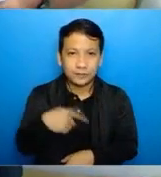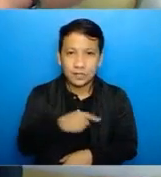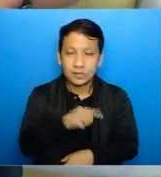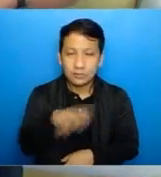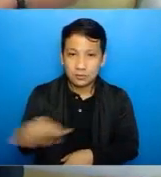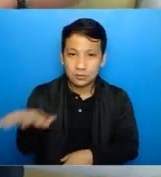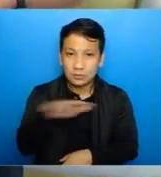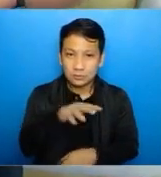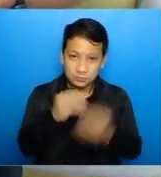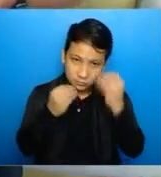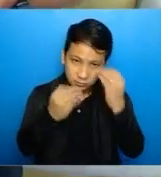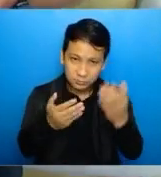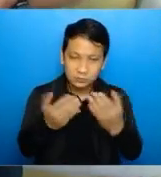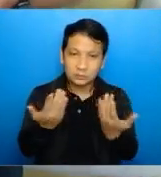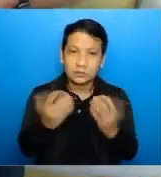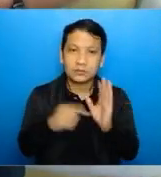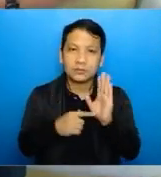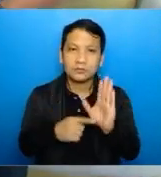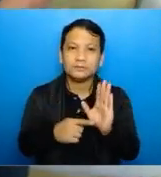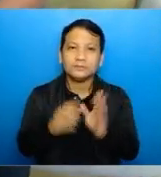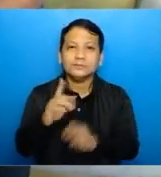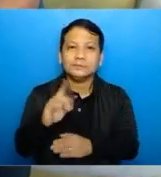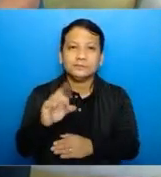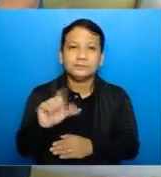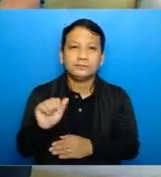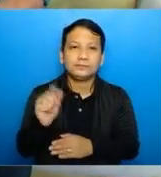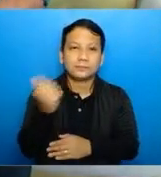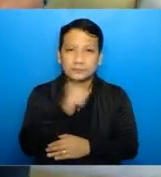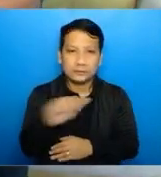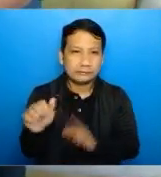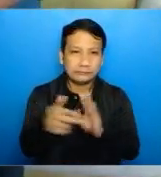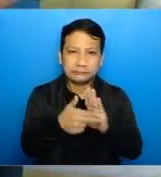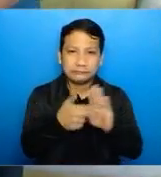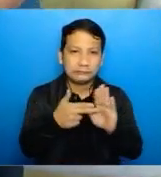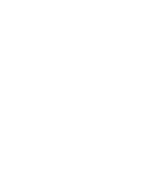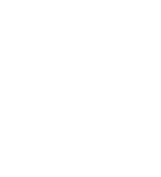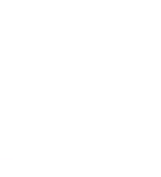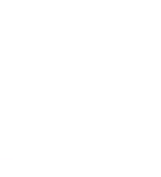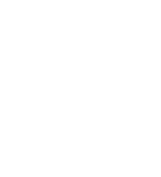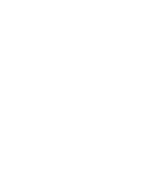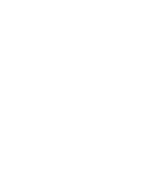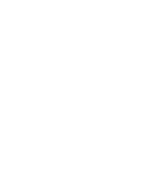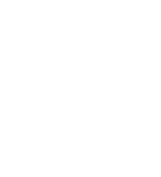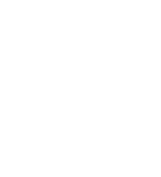of variants, yes, including the Delta variant. Tama. Kahit anong brand pa man yan. Yes. Oh. Mm-hmm.